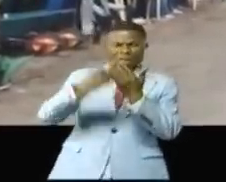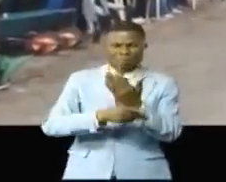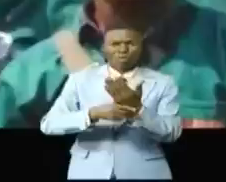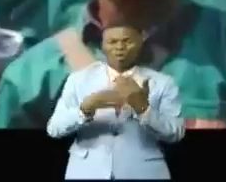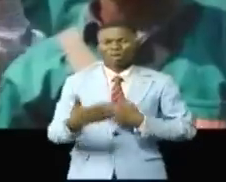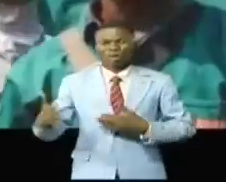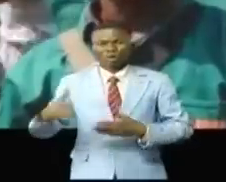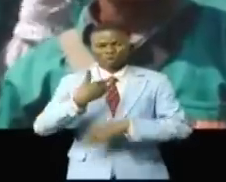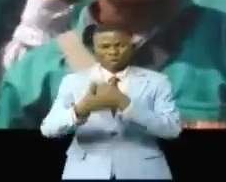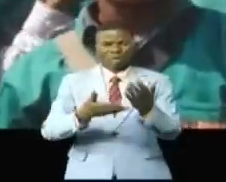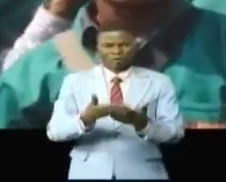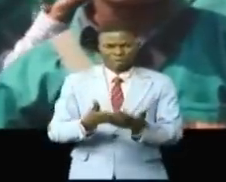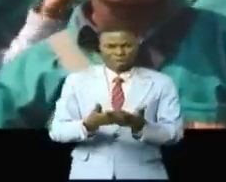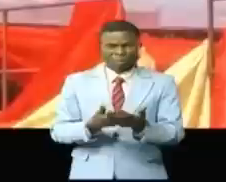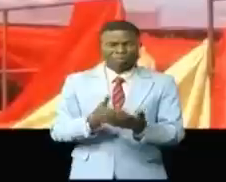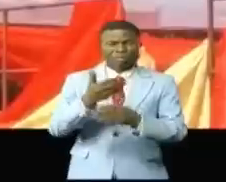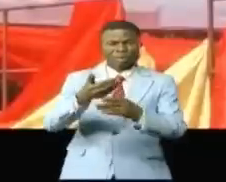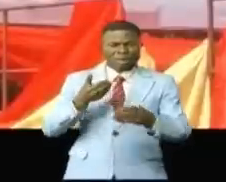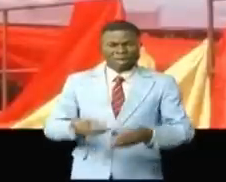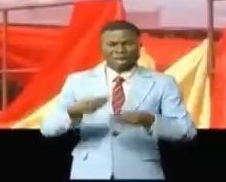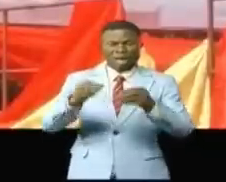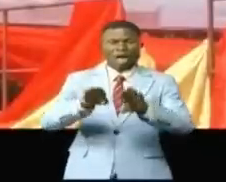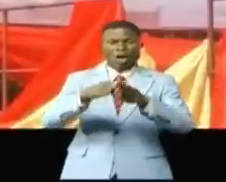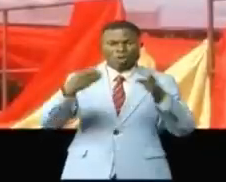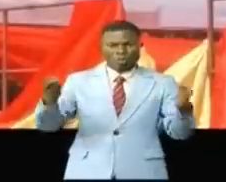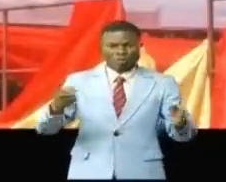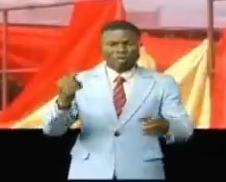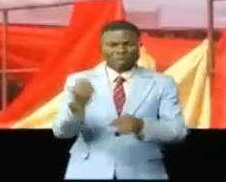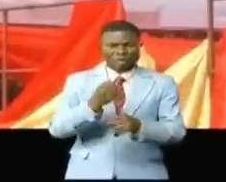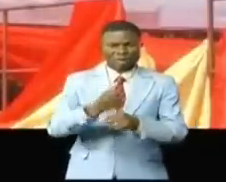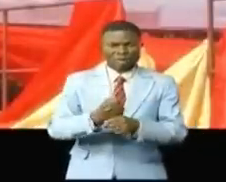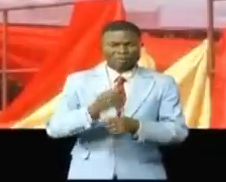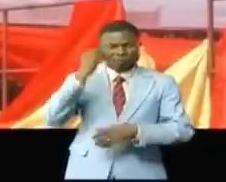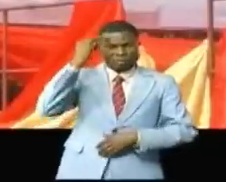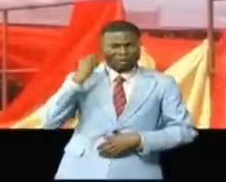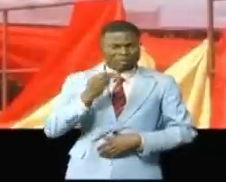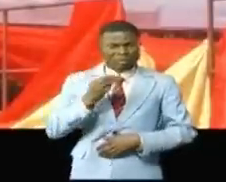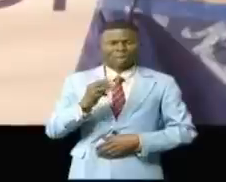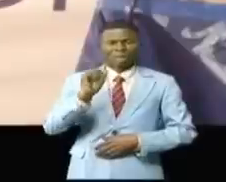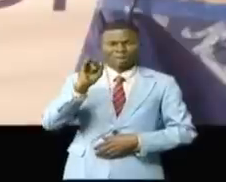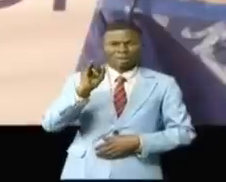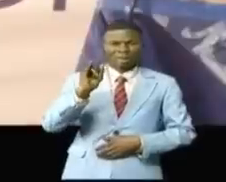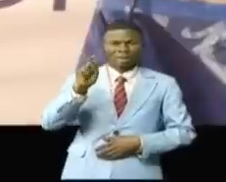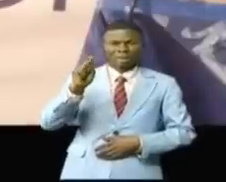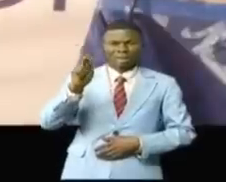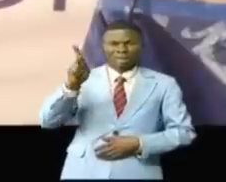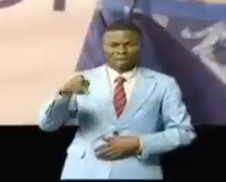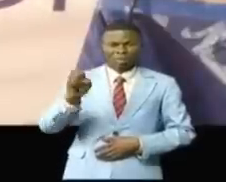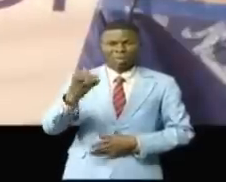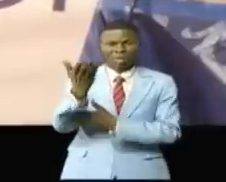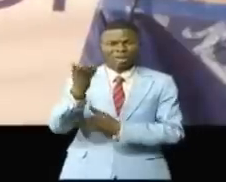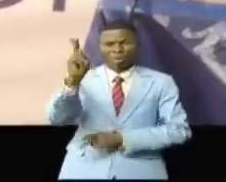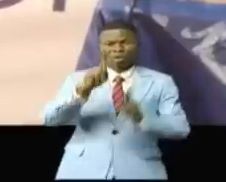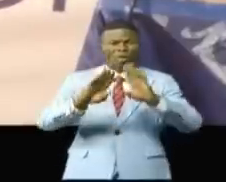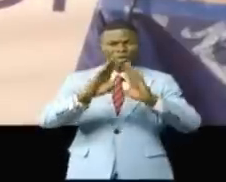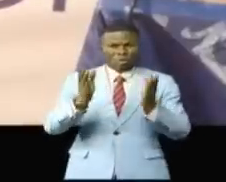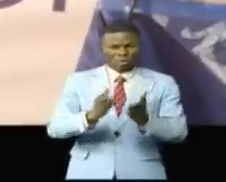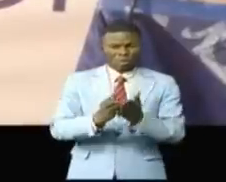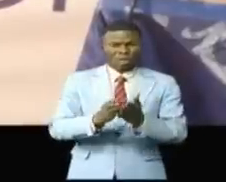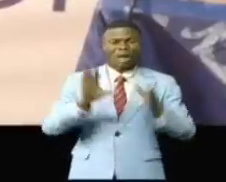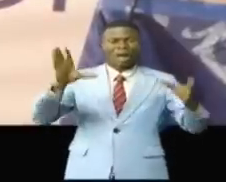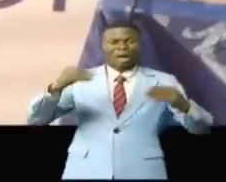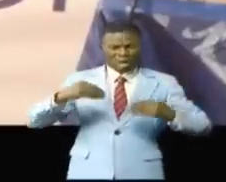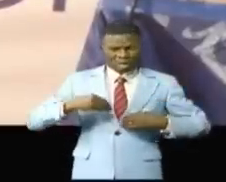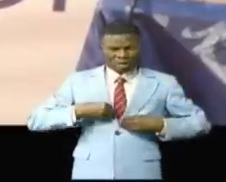à réaliser. Avant de donner les coups d'envoi des travaux, le ministre des ITP a invité la population à